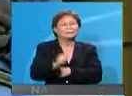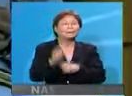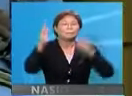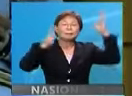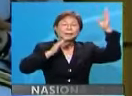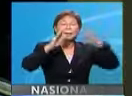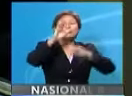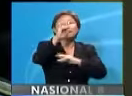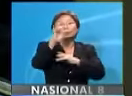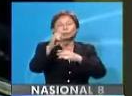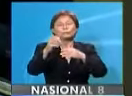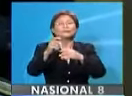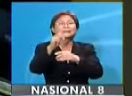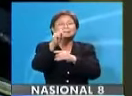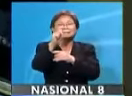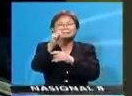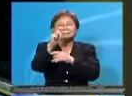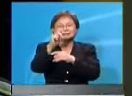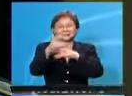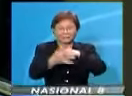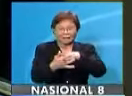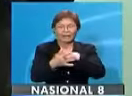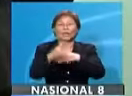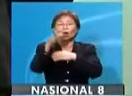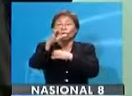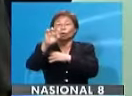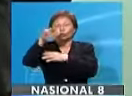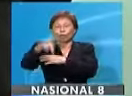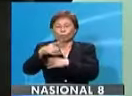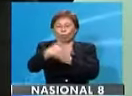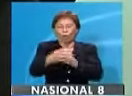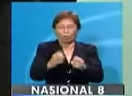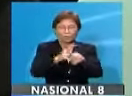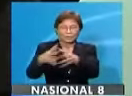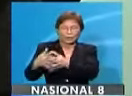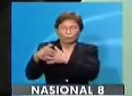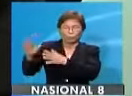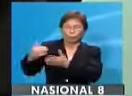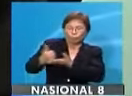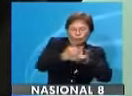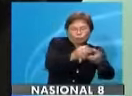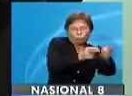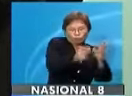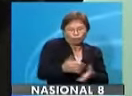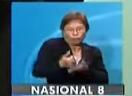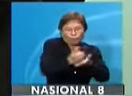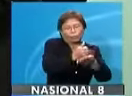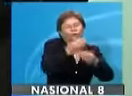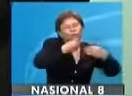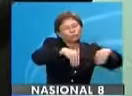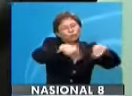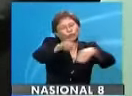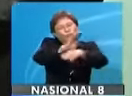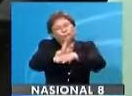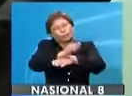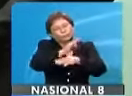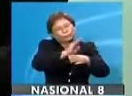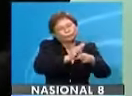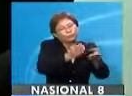cop bekerjasama dengan Institut larta yang berpangkalan di Amerika Syarikat untuk membantu usaha al dan